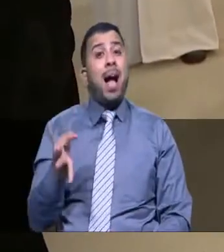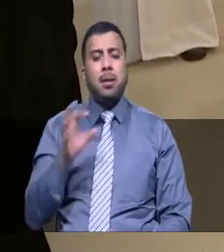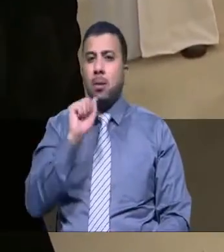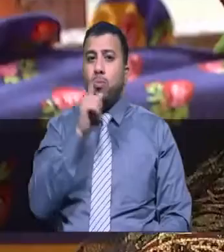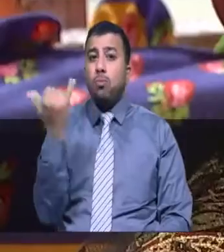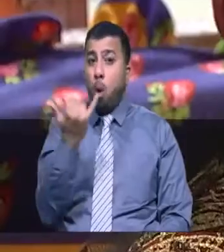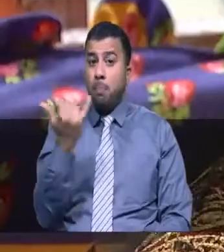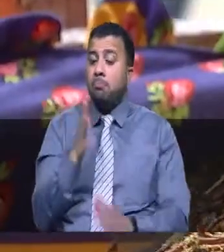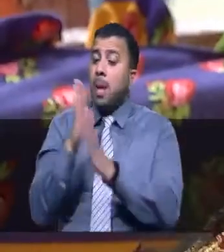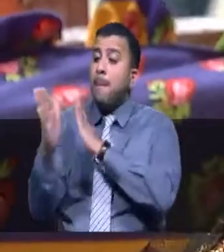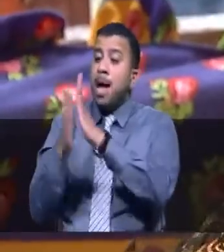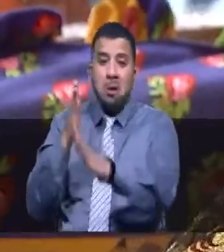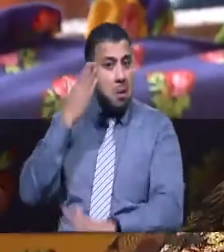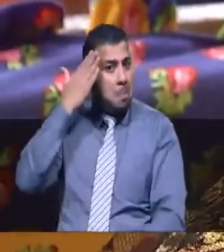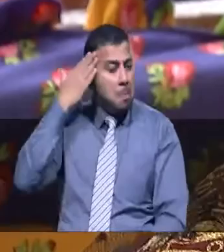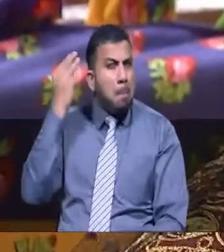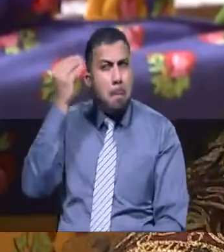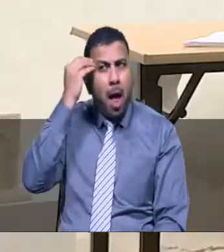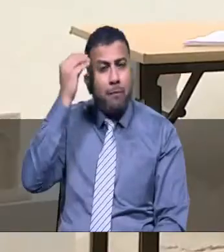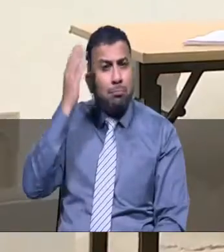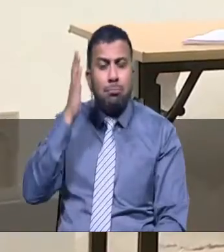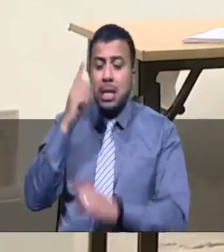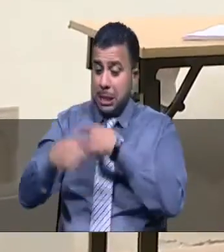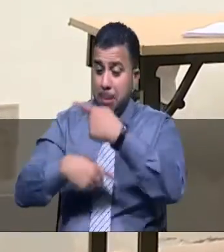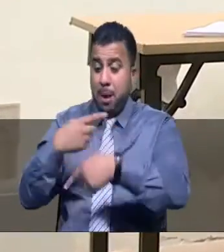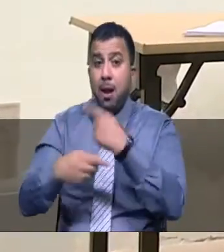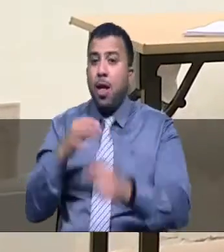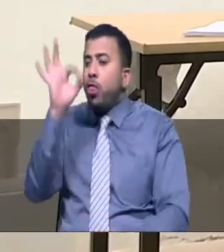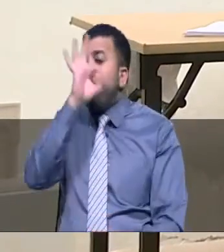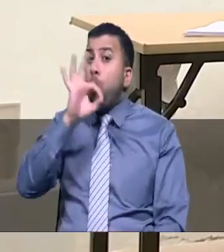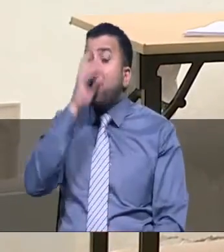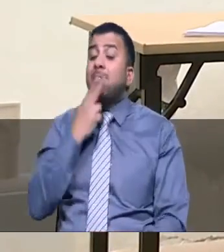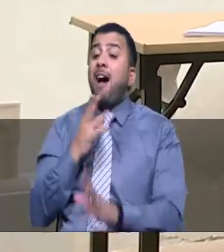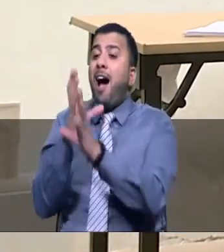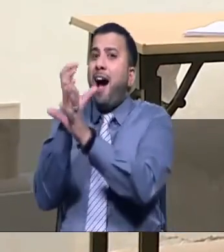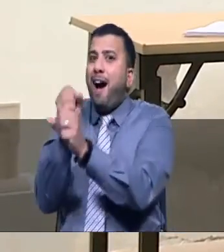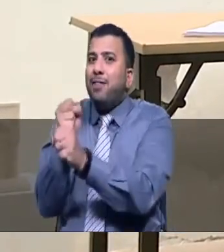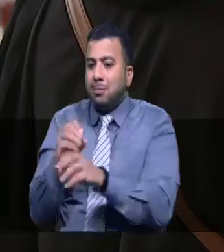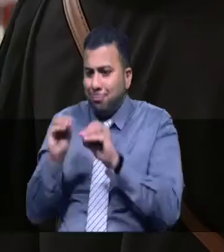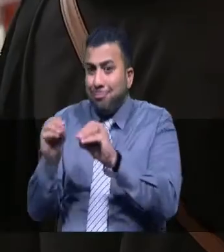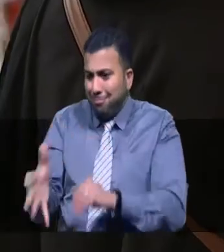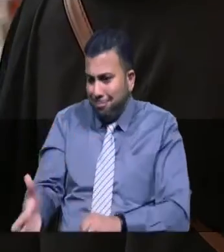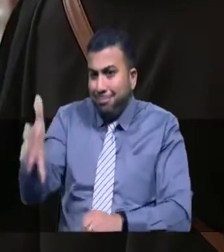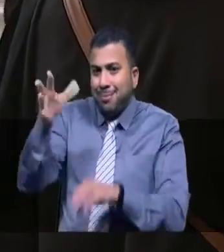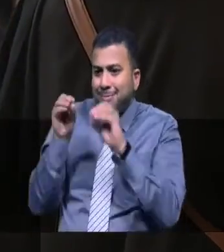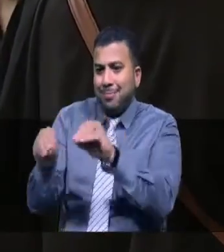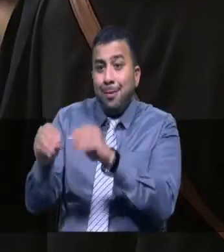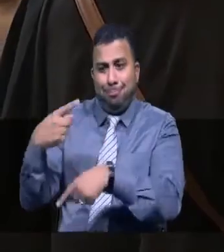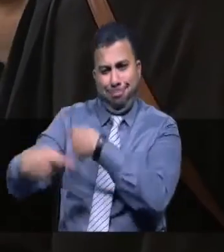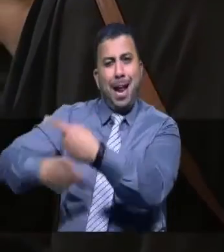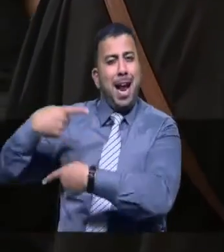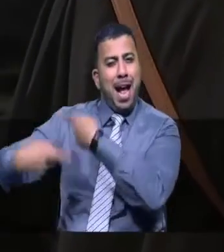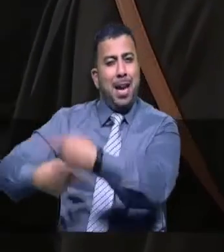أهمية تبادل المعارف والخبرات من أجل الاستمرار في الحفاظ على التراث وصونه ونقله للأجيال، كون